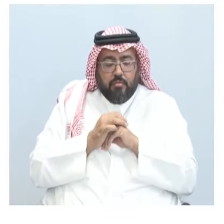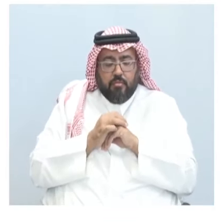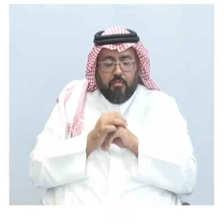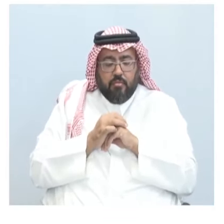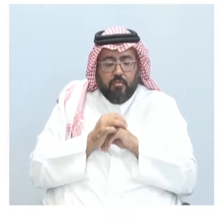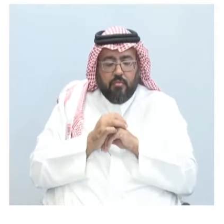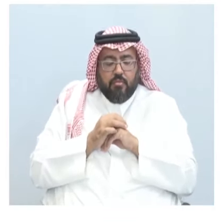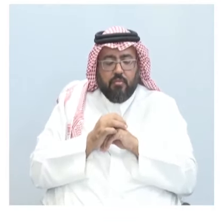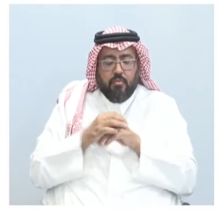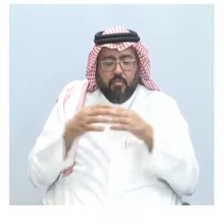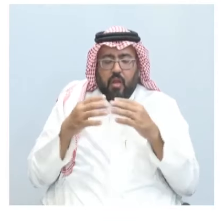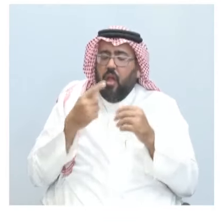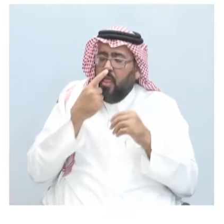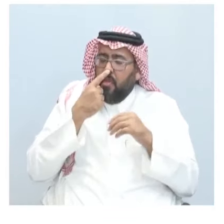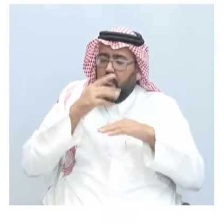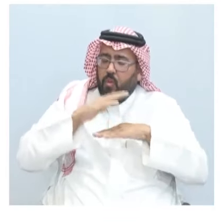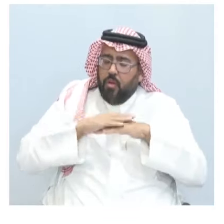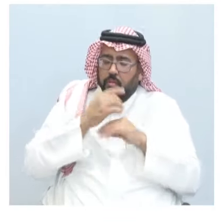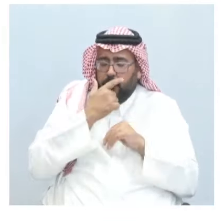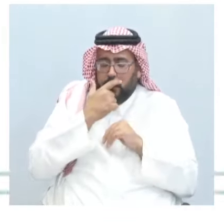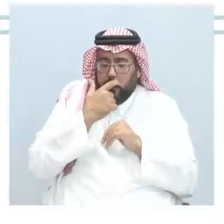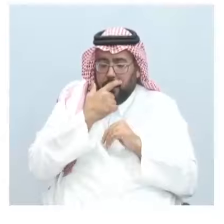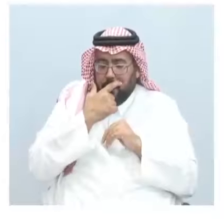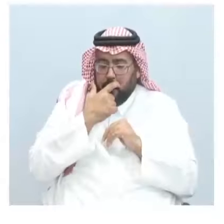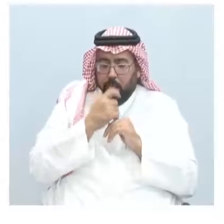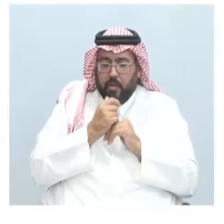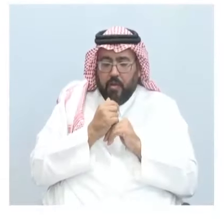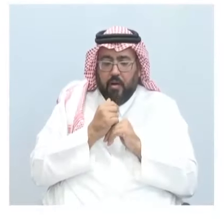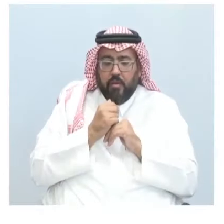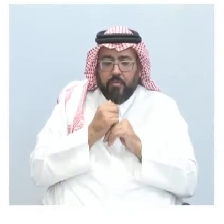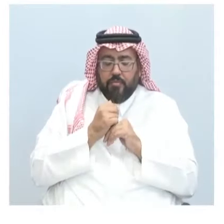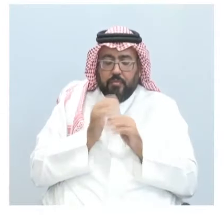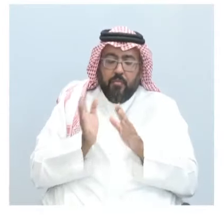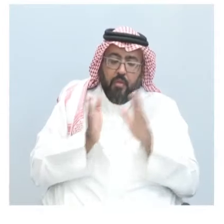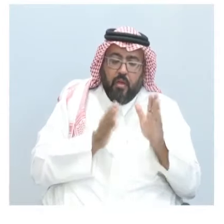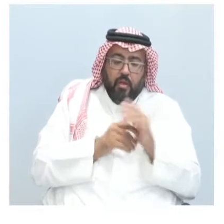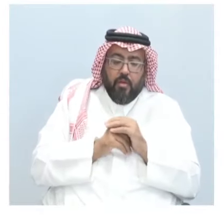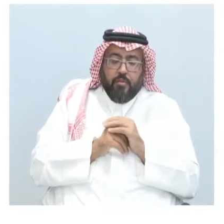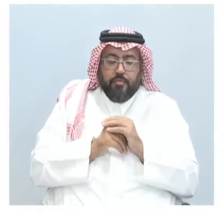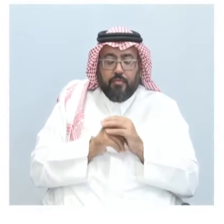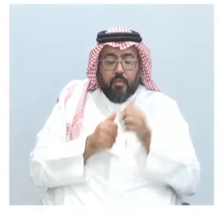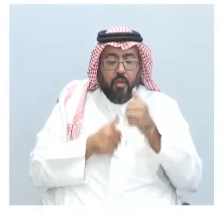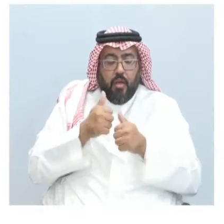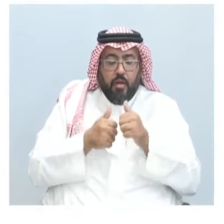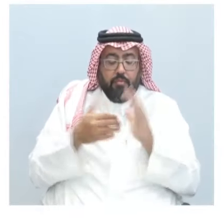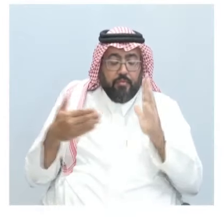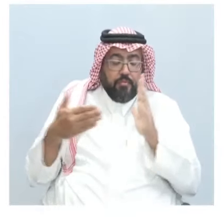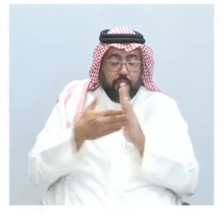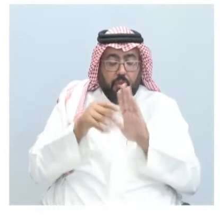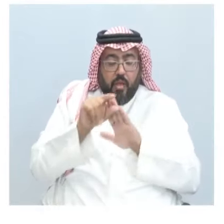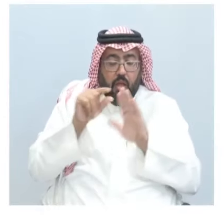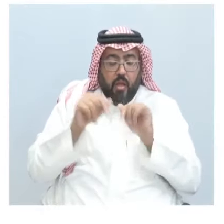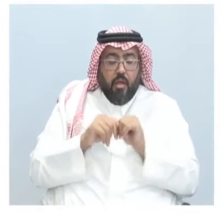وخالقهم بخلق حسن ناتي الان ابنائي وبناتي للتقويم وبه نختم